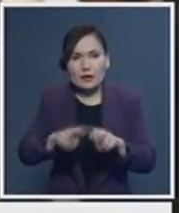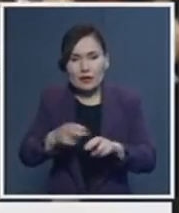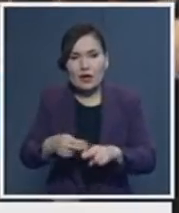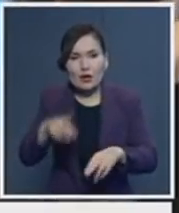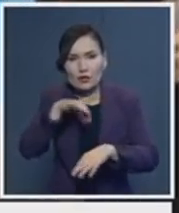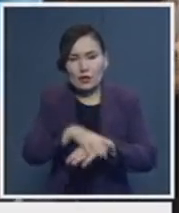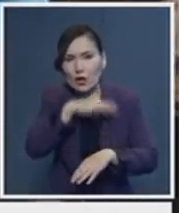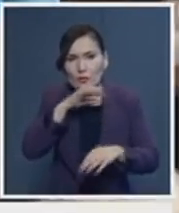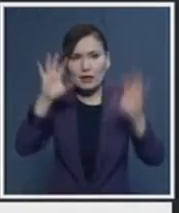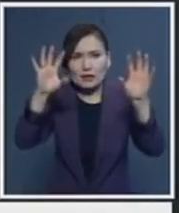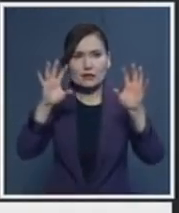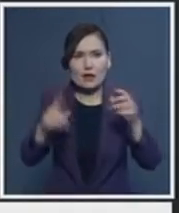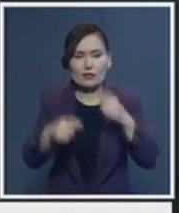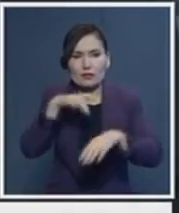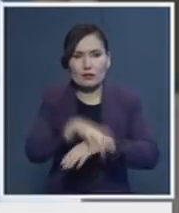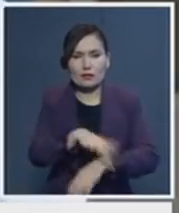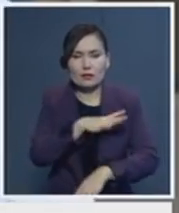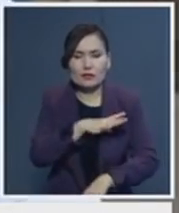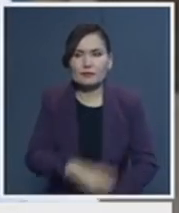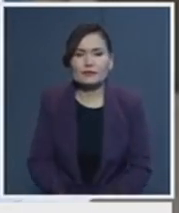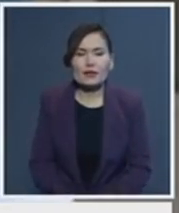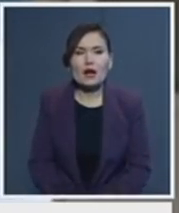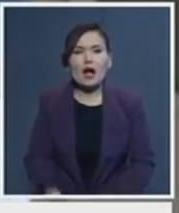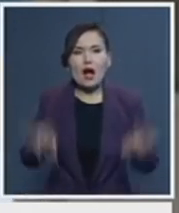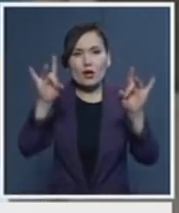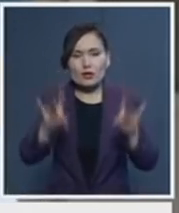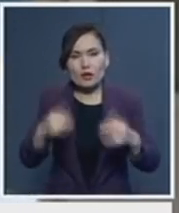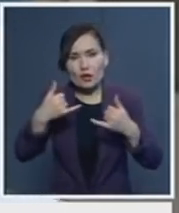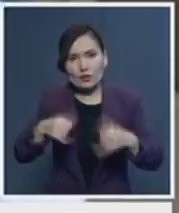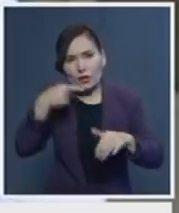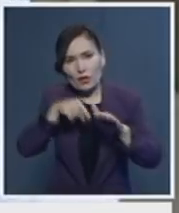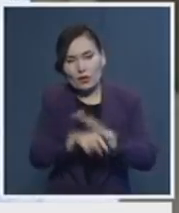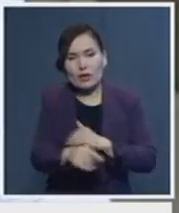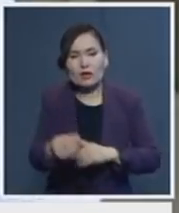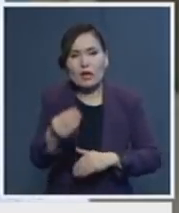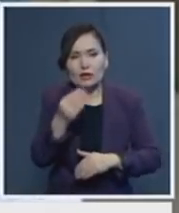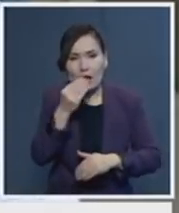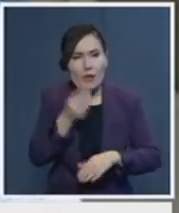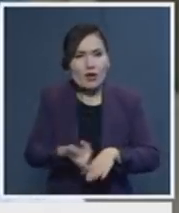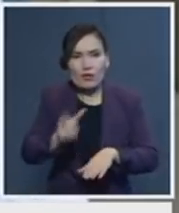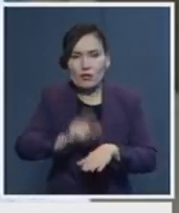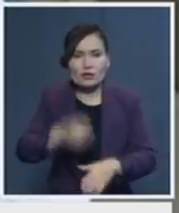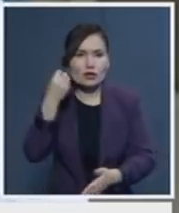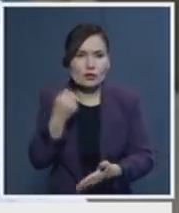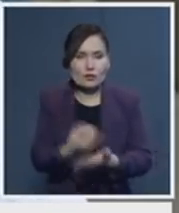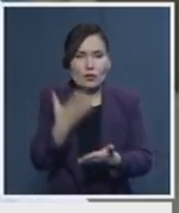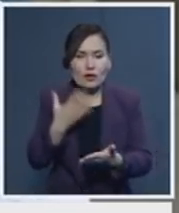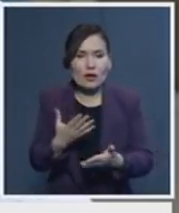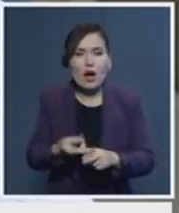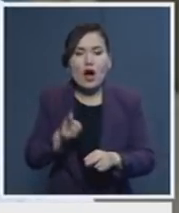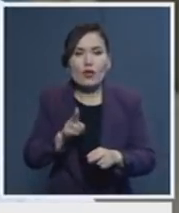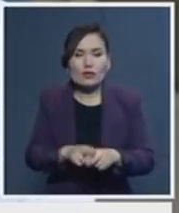қайшы әрекеттер анықталған. Қоғамдық тамақтан орындарды бағаның жоғары болуы, бұл жалға